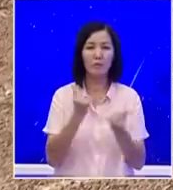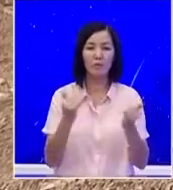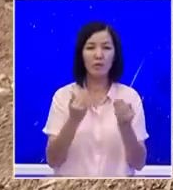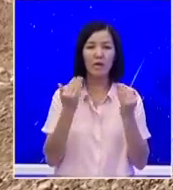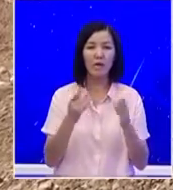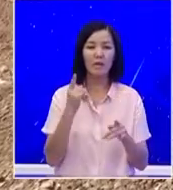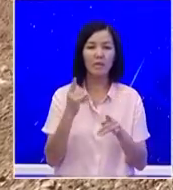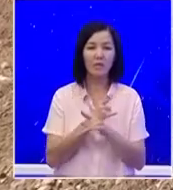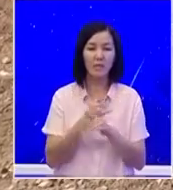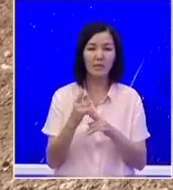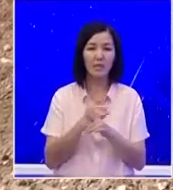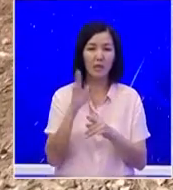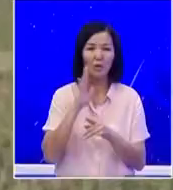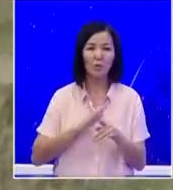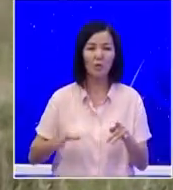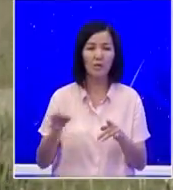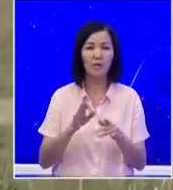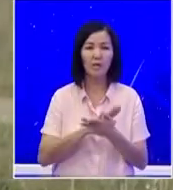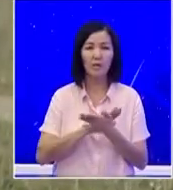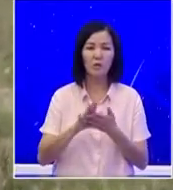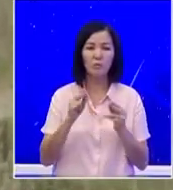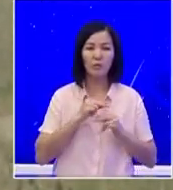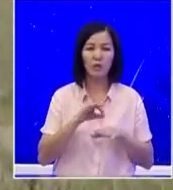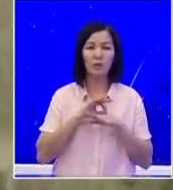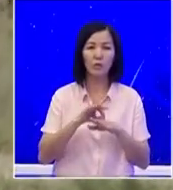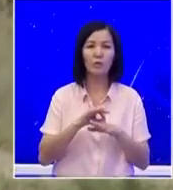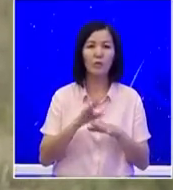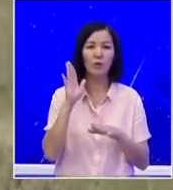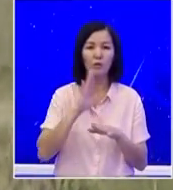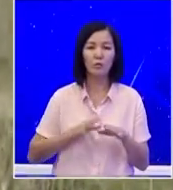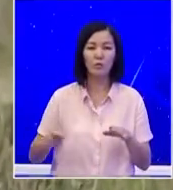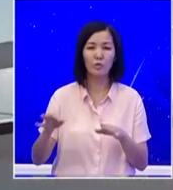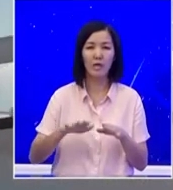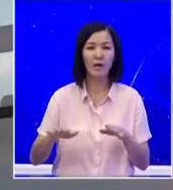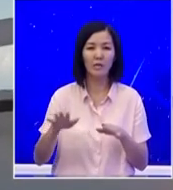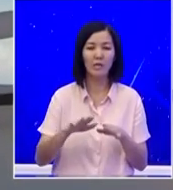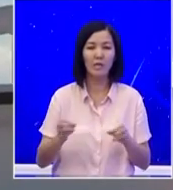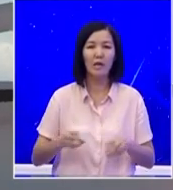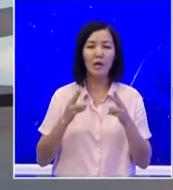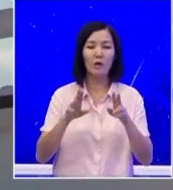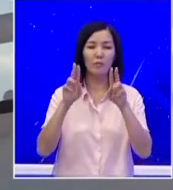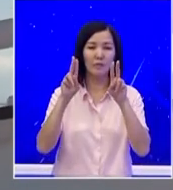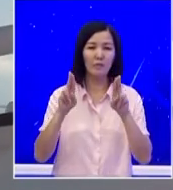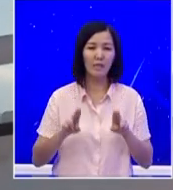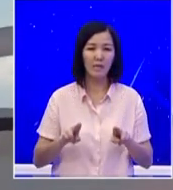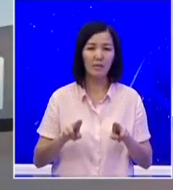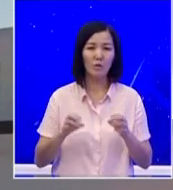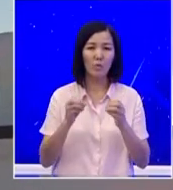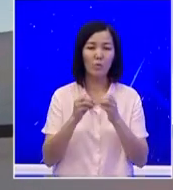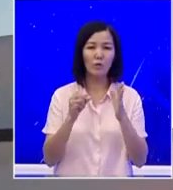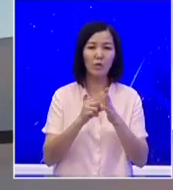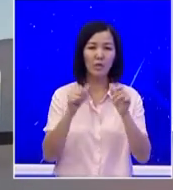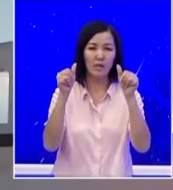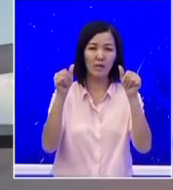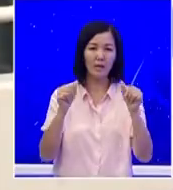жасанды көл жағасында санитарлық тазалау жұмыстары жүріп жатыр. Жағажайда қауіпсіздік ережелері жазылған 17 ақпараттық тақтайша